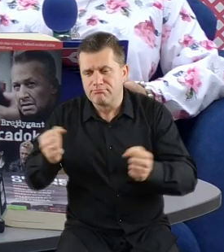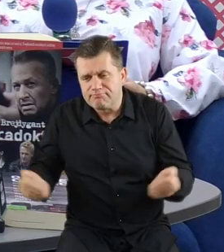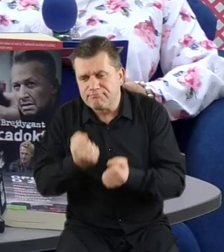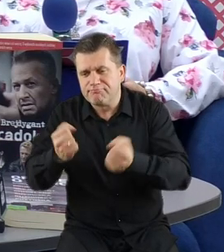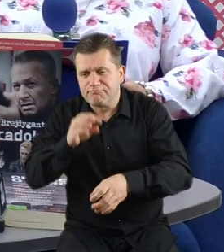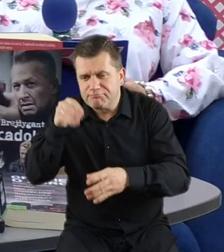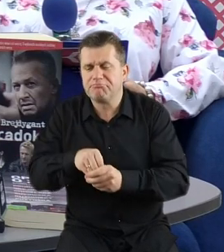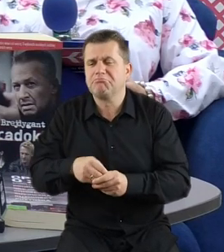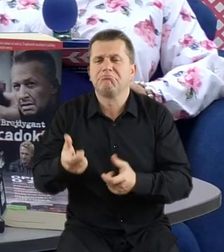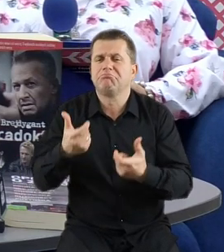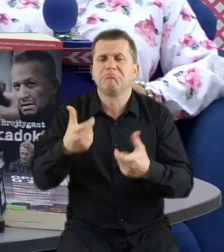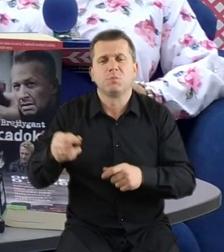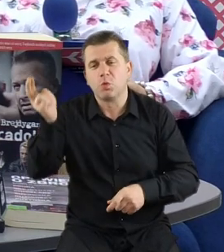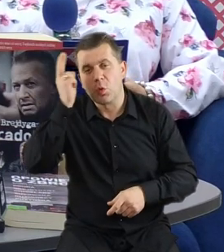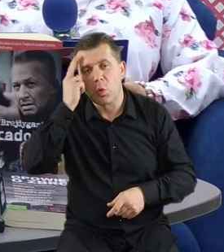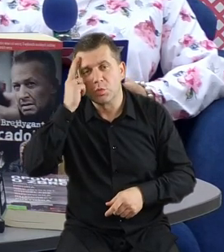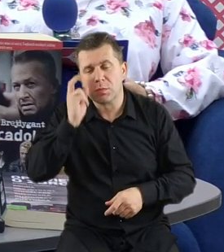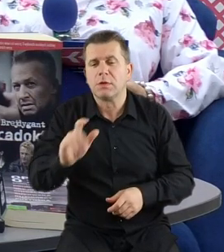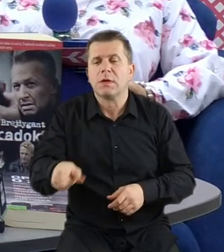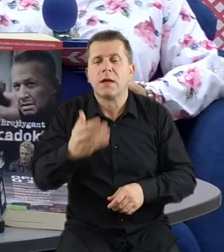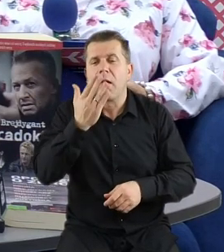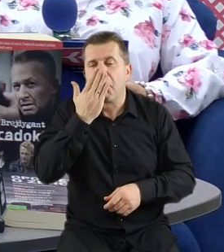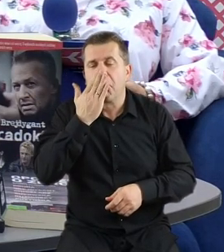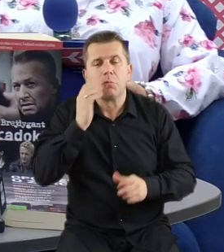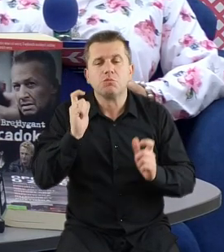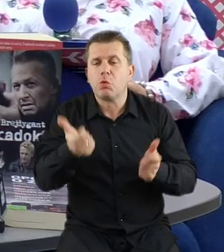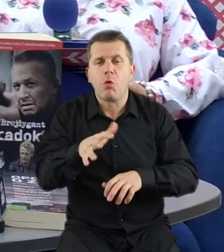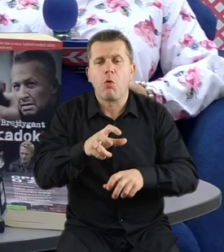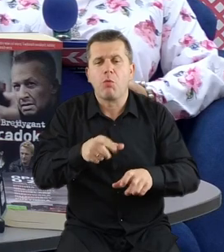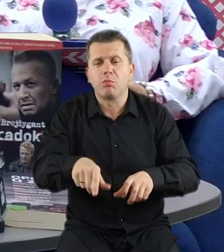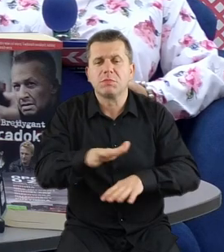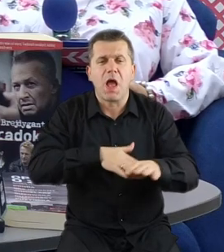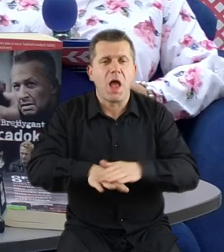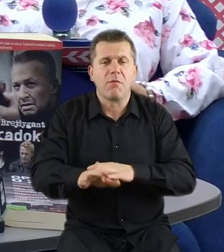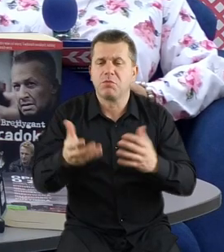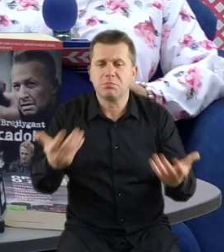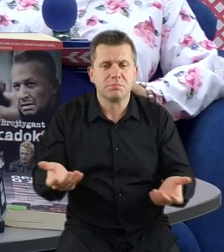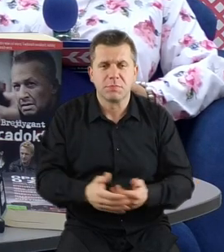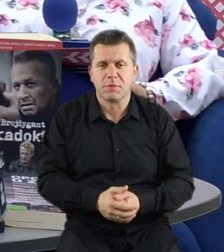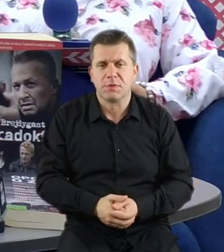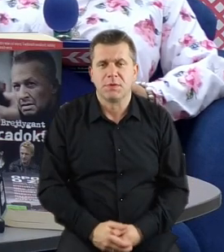zaangażowanie ze zrozumieniem, na czym ten zawód polega, w ogóle o co tam chodzi.